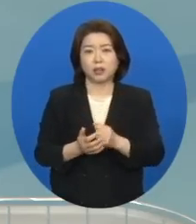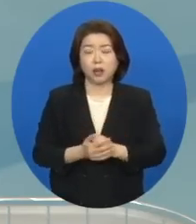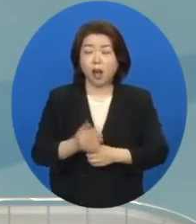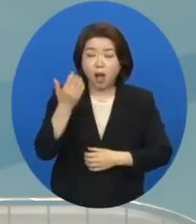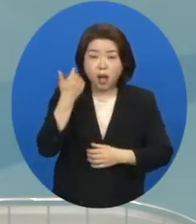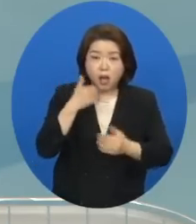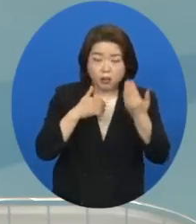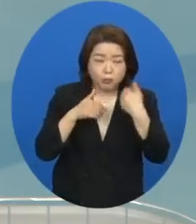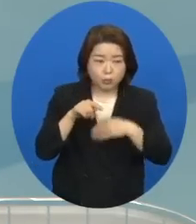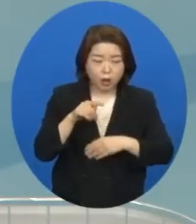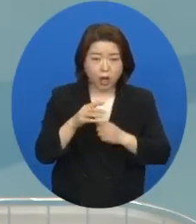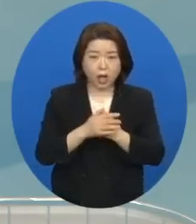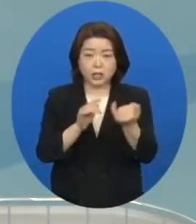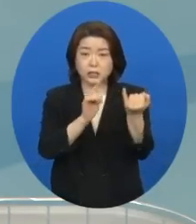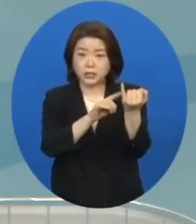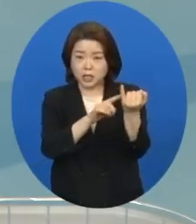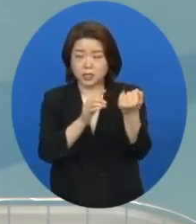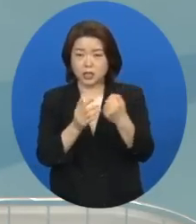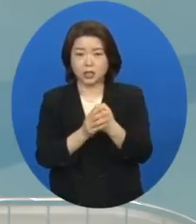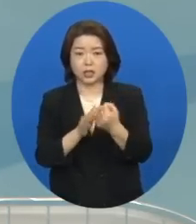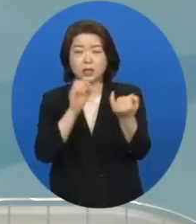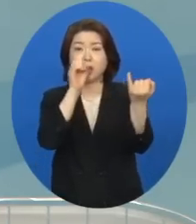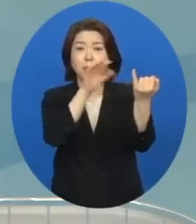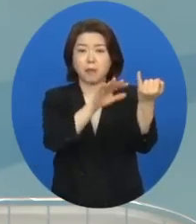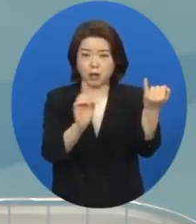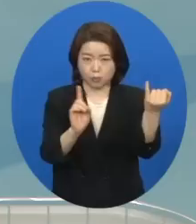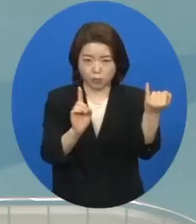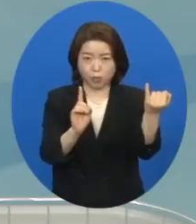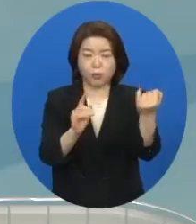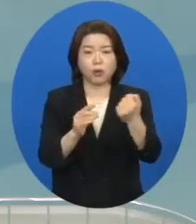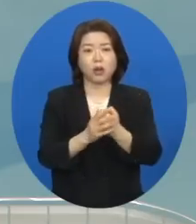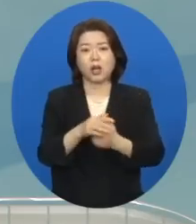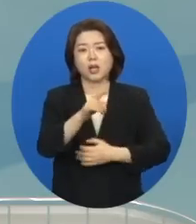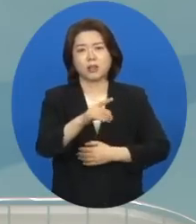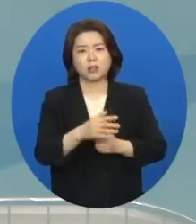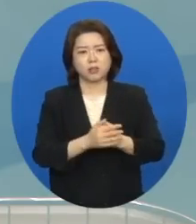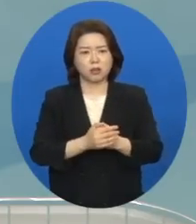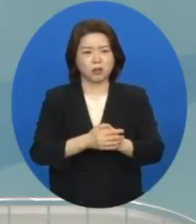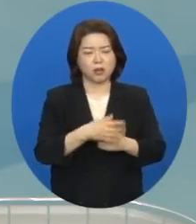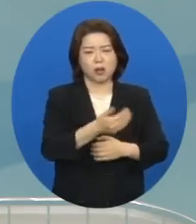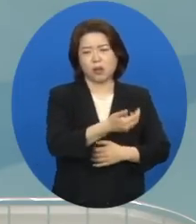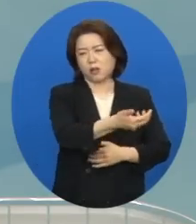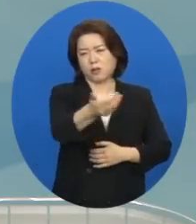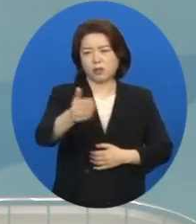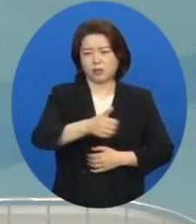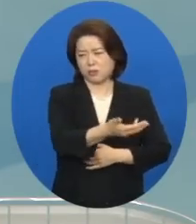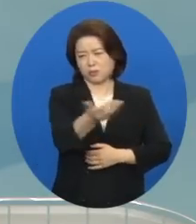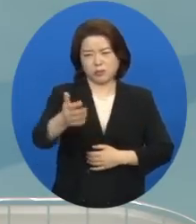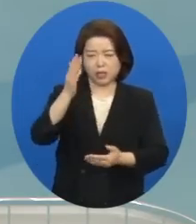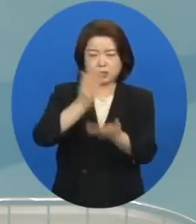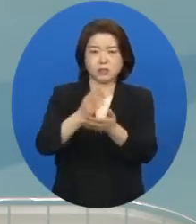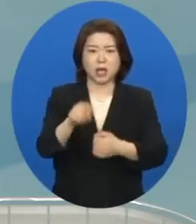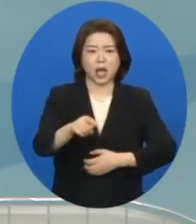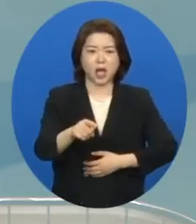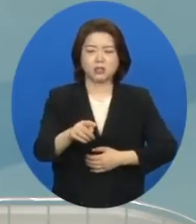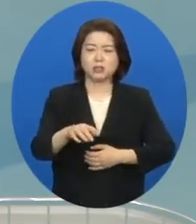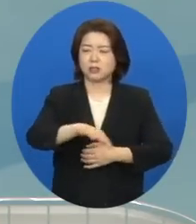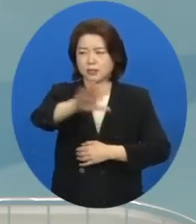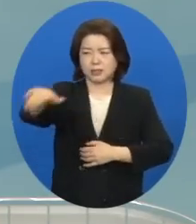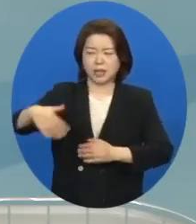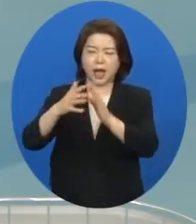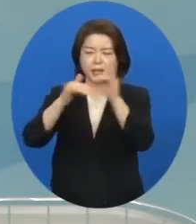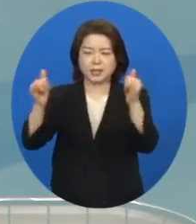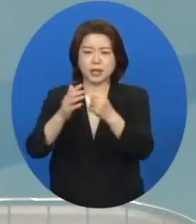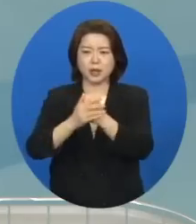누가 그 아이에게 이렇게 이야기했어요. 너 제발 좀 돌아다니지 마. 그거 민폐야. 그런